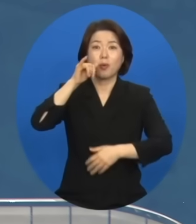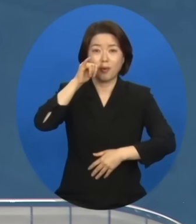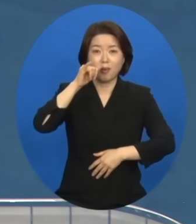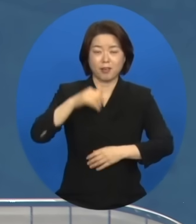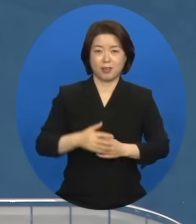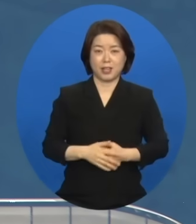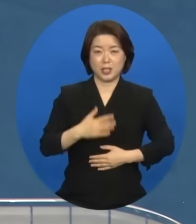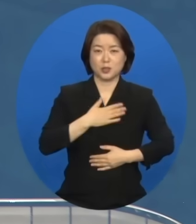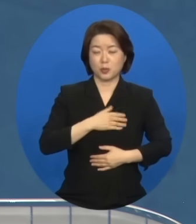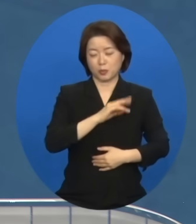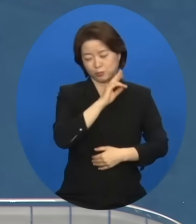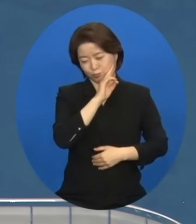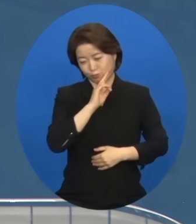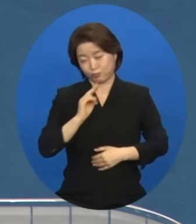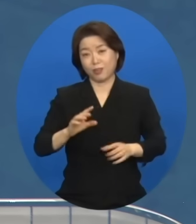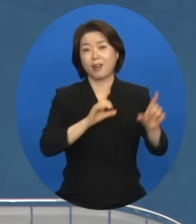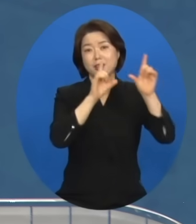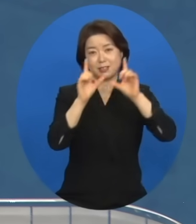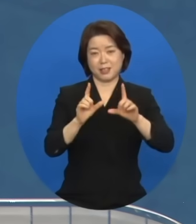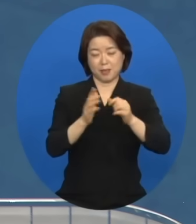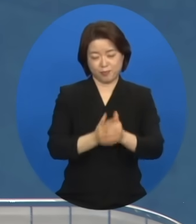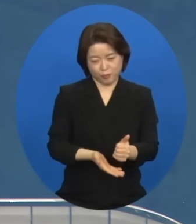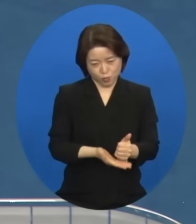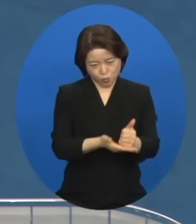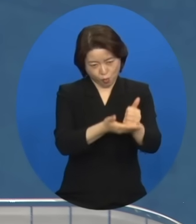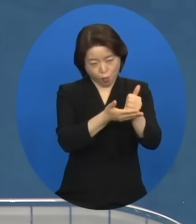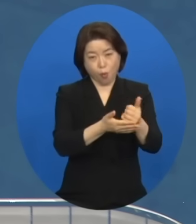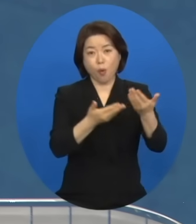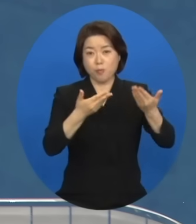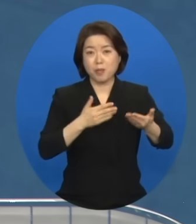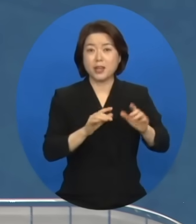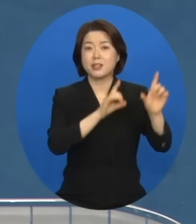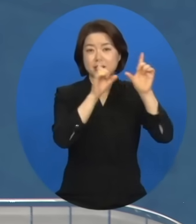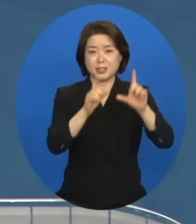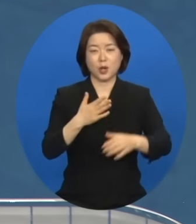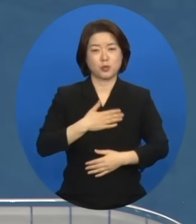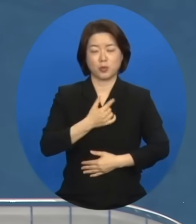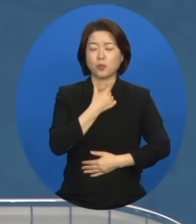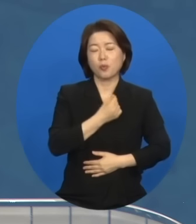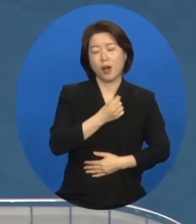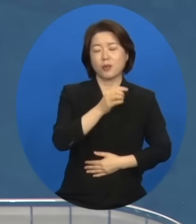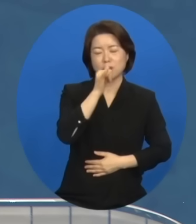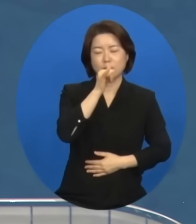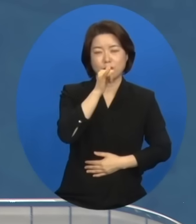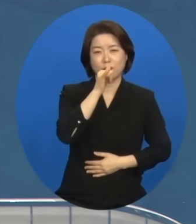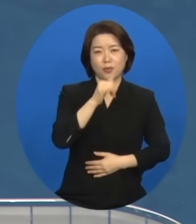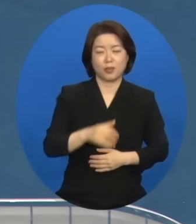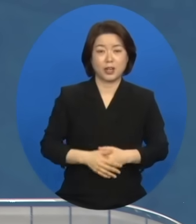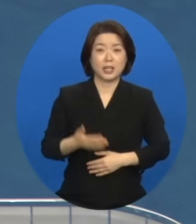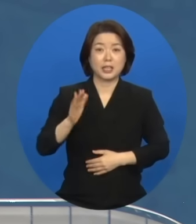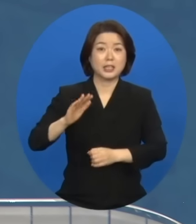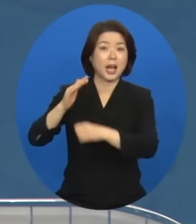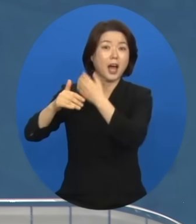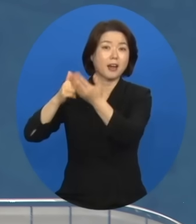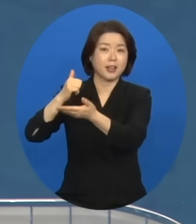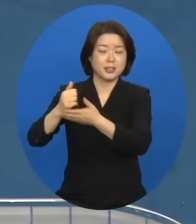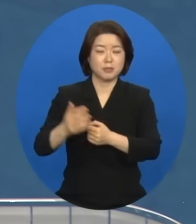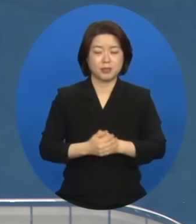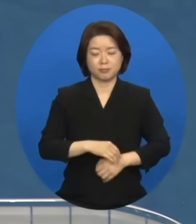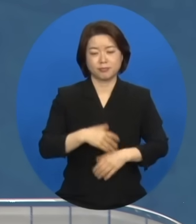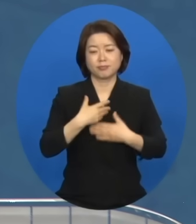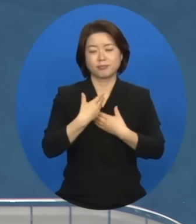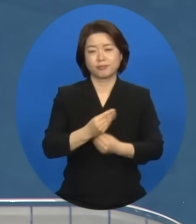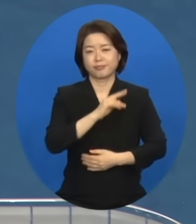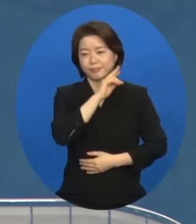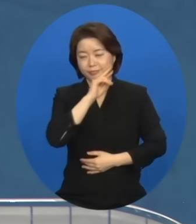저도 편안한 삶, 대우받는 삶을 저도 원하죠. 근데 하나님께서 안락한 삶에